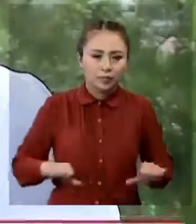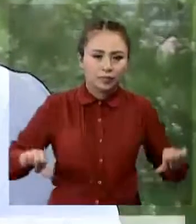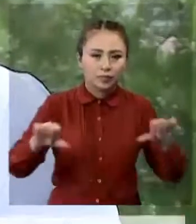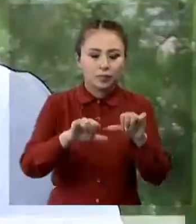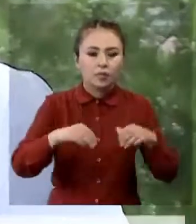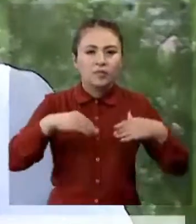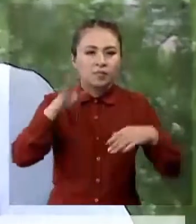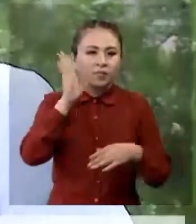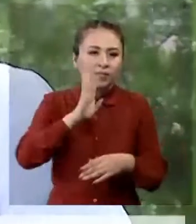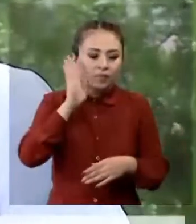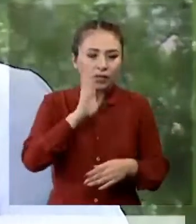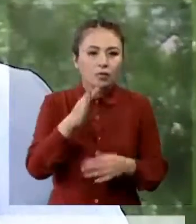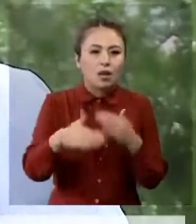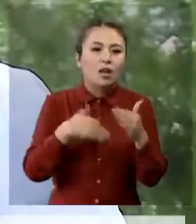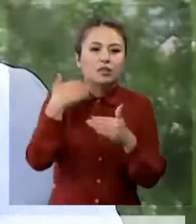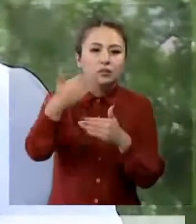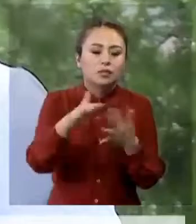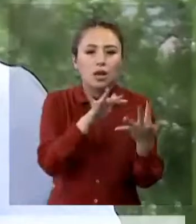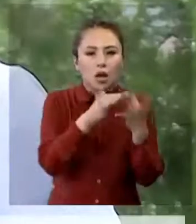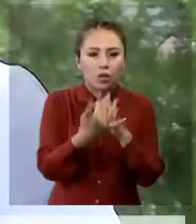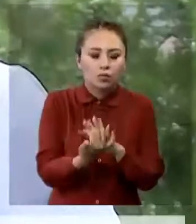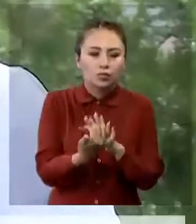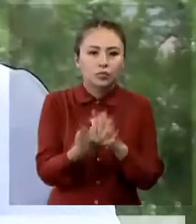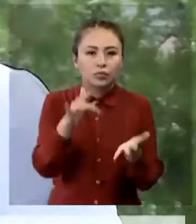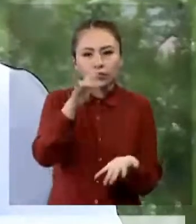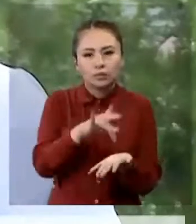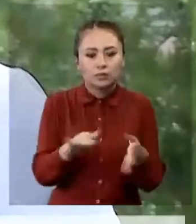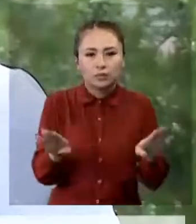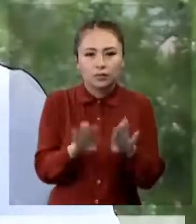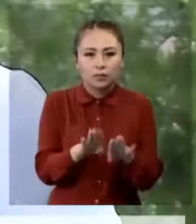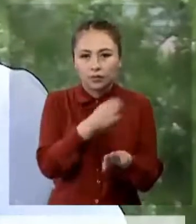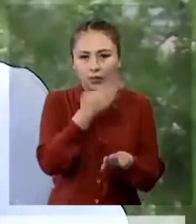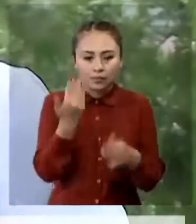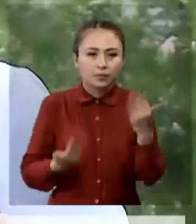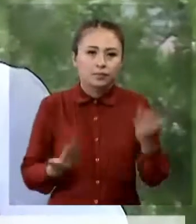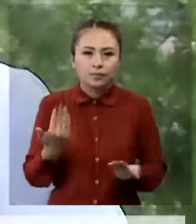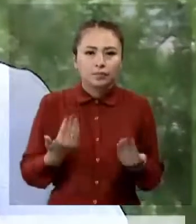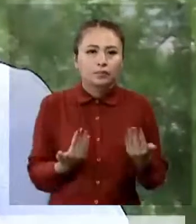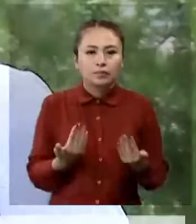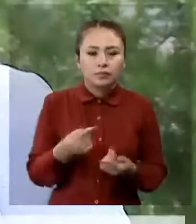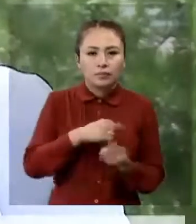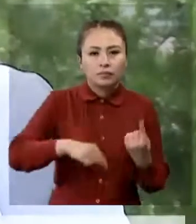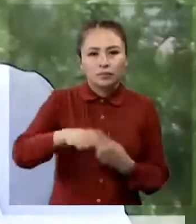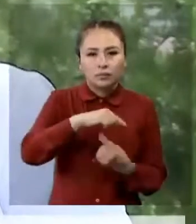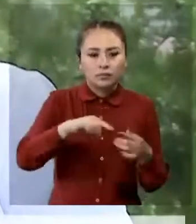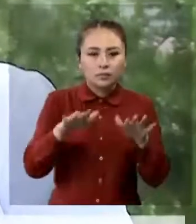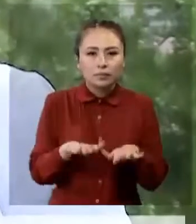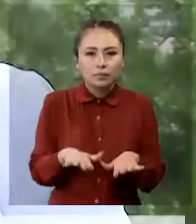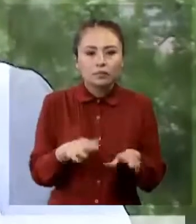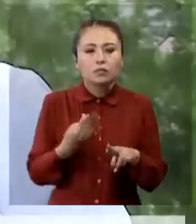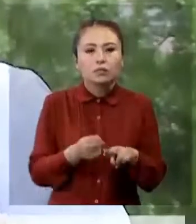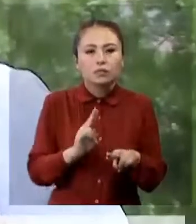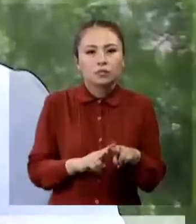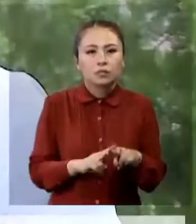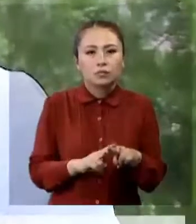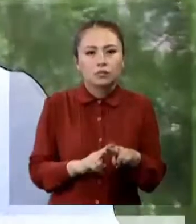жерлерімі қоршалған. Оның ар жағында ауылдың ортақ жайылым жоқ. Ол бір шаруа қожалықтың болмаса бір ірі кәсіпкердің жайылым жері. Сол жерде